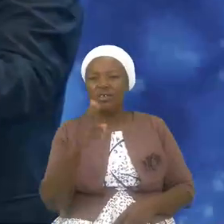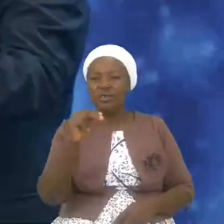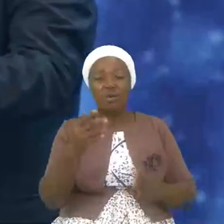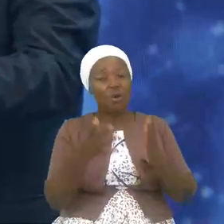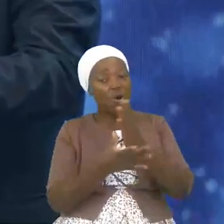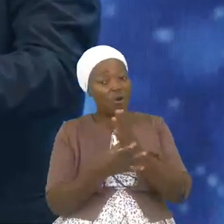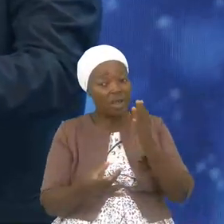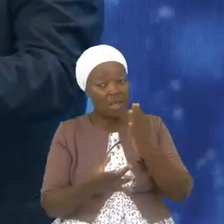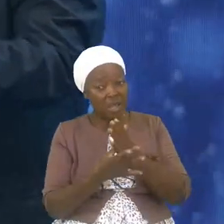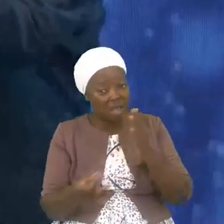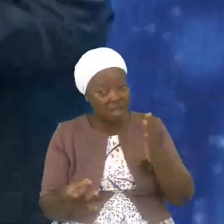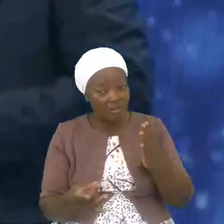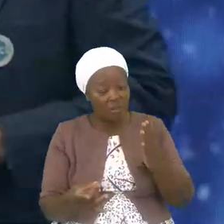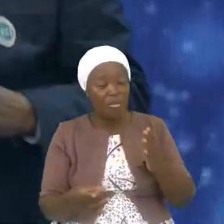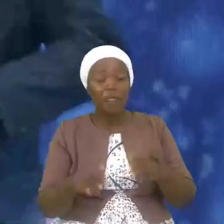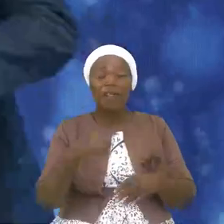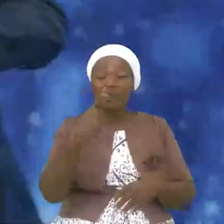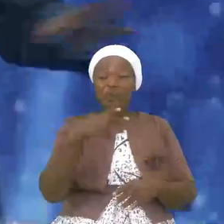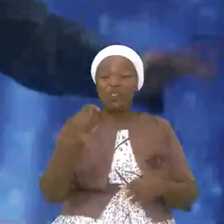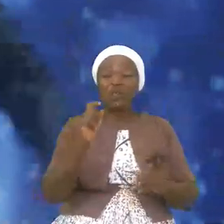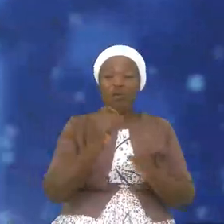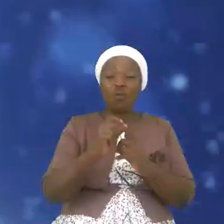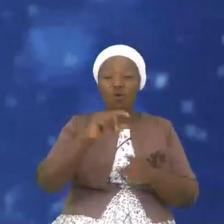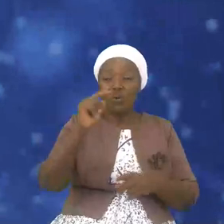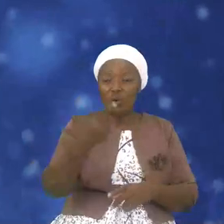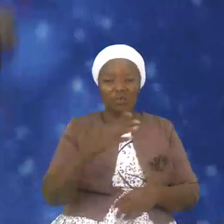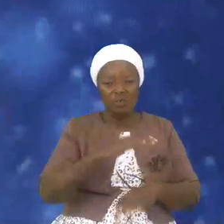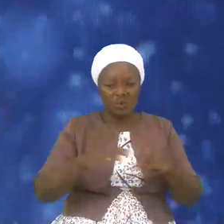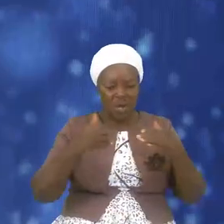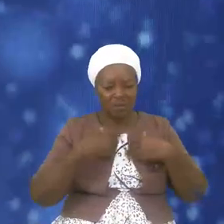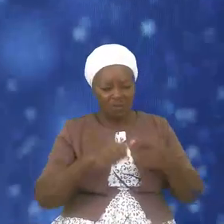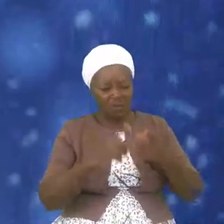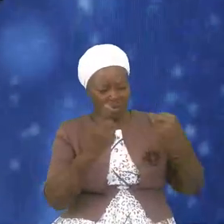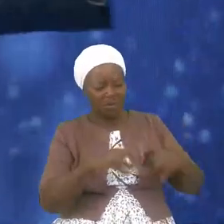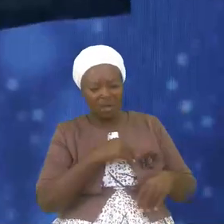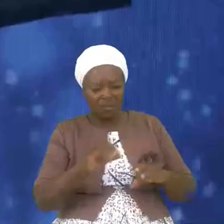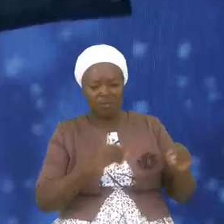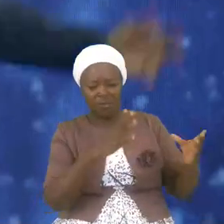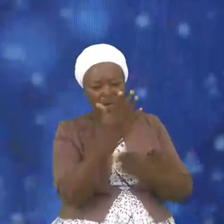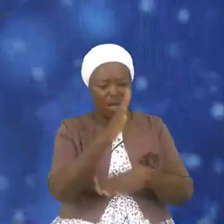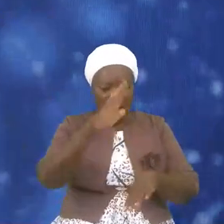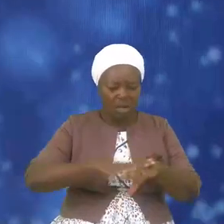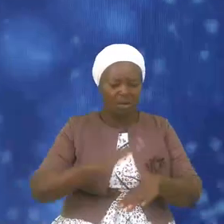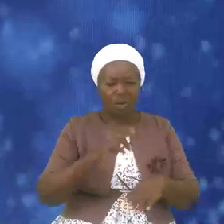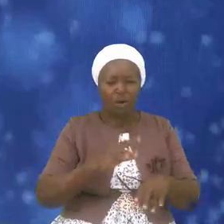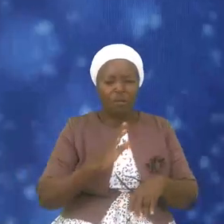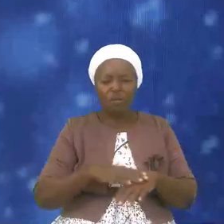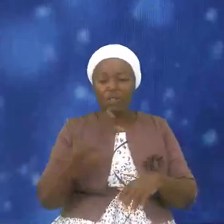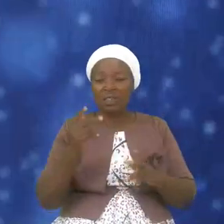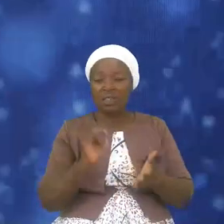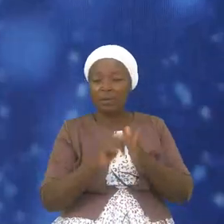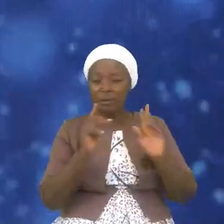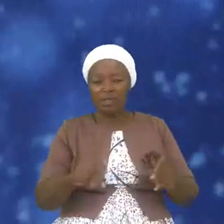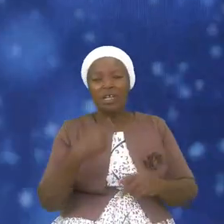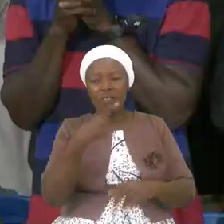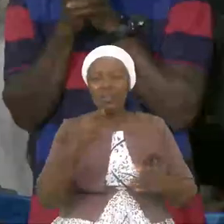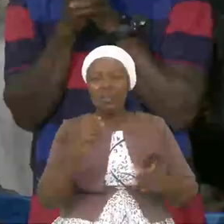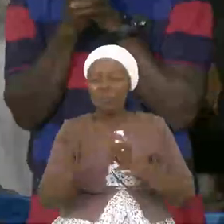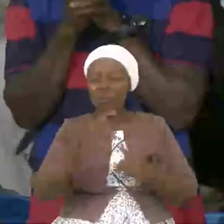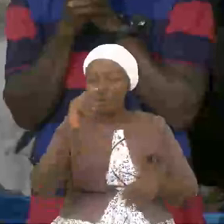Pas d'huile, dis seulement un mot. Tu n'as pas besoin de venir pour mettre la main sur la personne. Dis seulement un